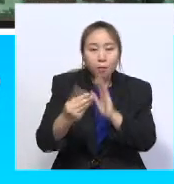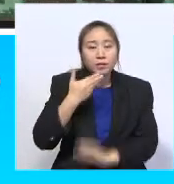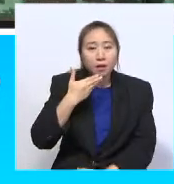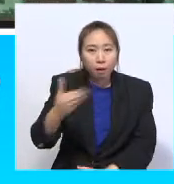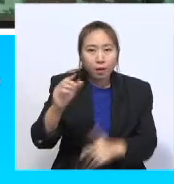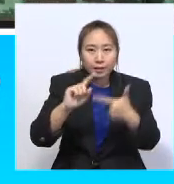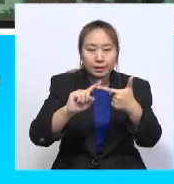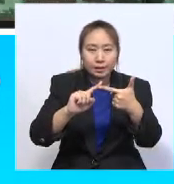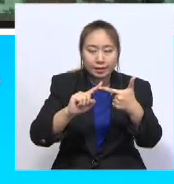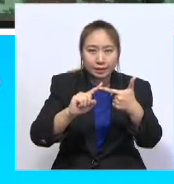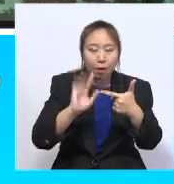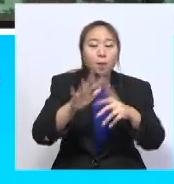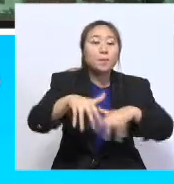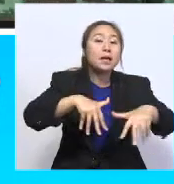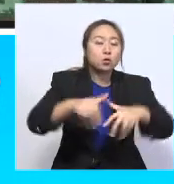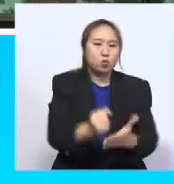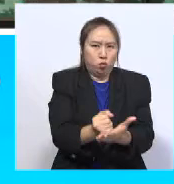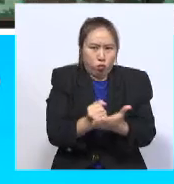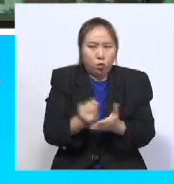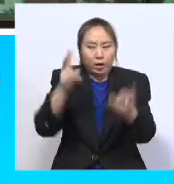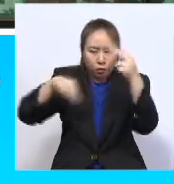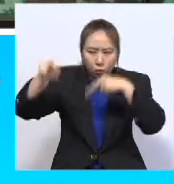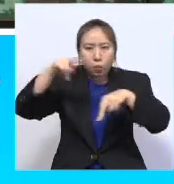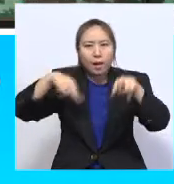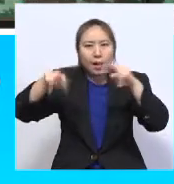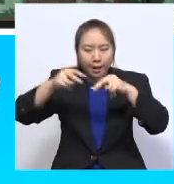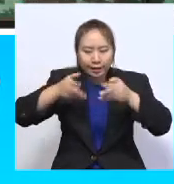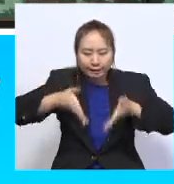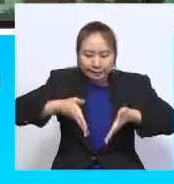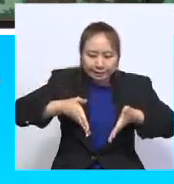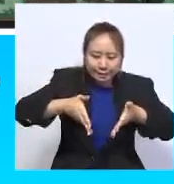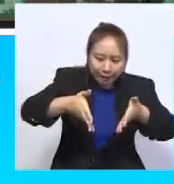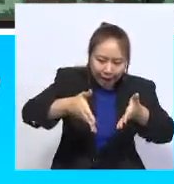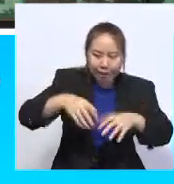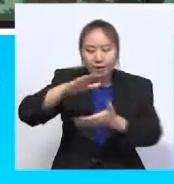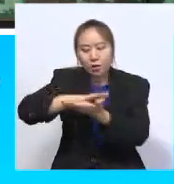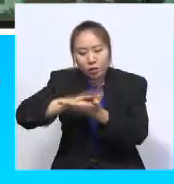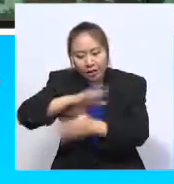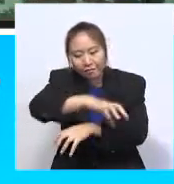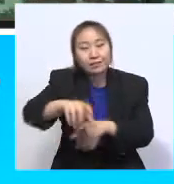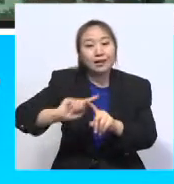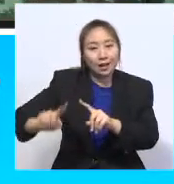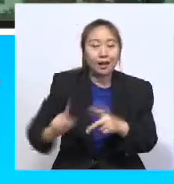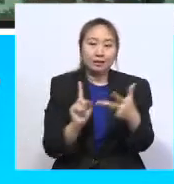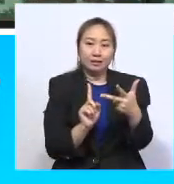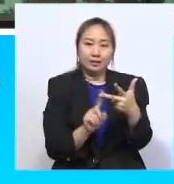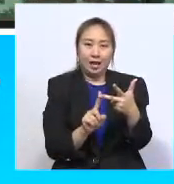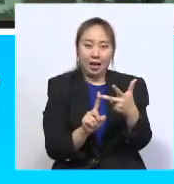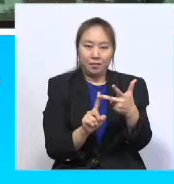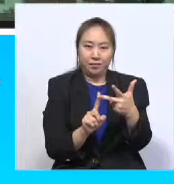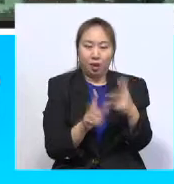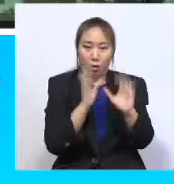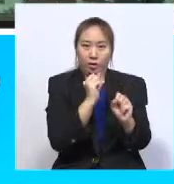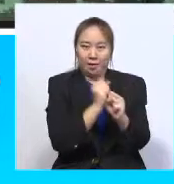ที่2ก็คือการใช้กำลังภาคประชาชนช่วยกันดูแลตามเส้นทางและก็ตามสถานศึกษาและส่วนสุดท้ายก็คือการดูแลความปลอดภัยโดยเจ้าหน้